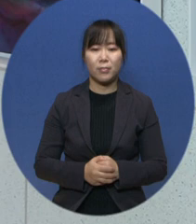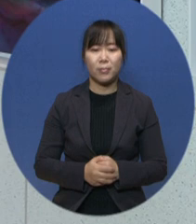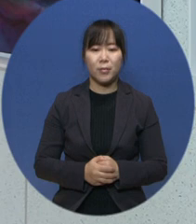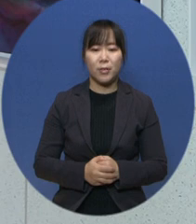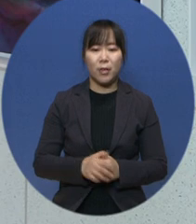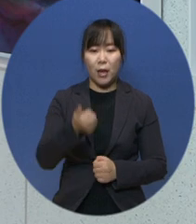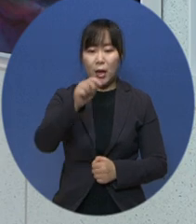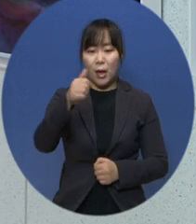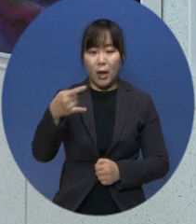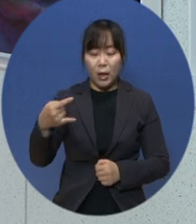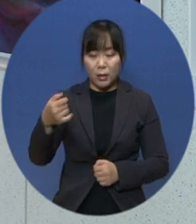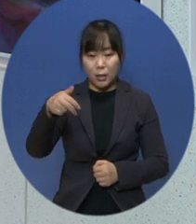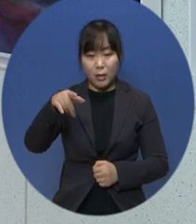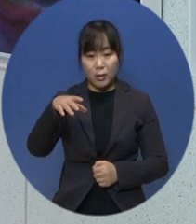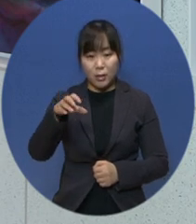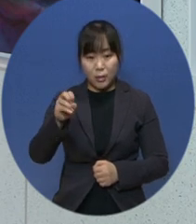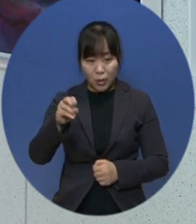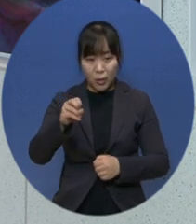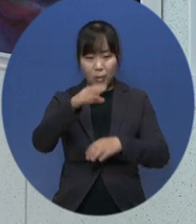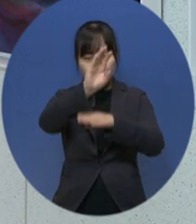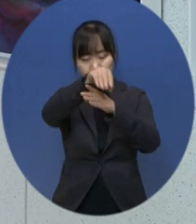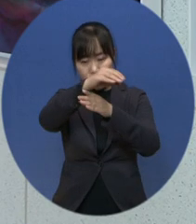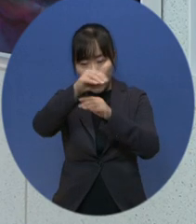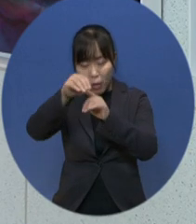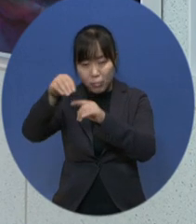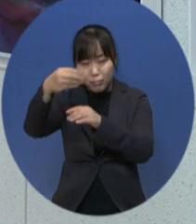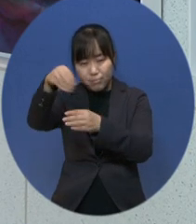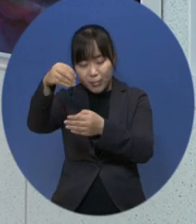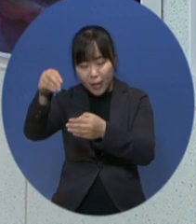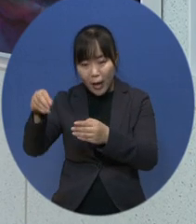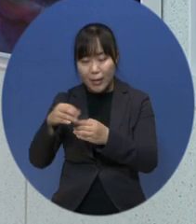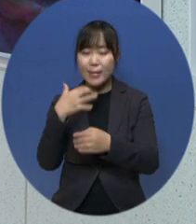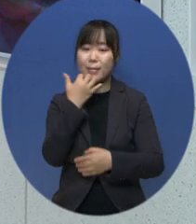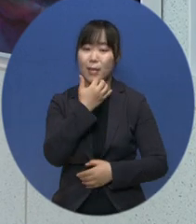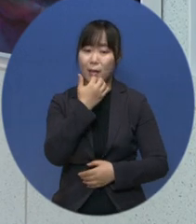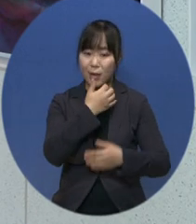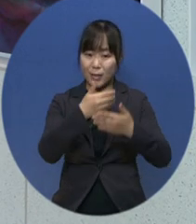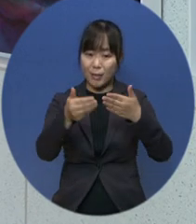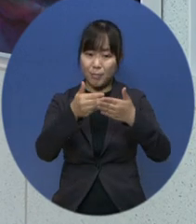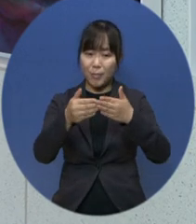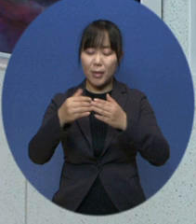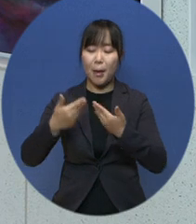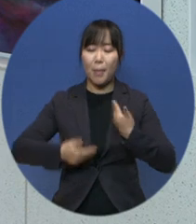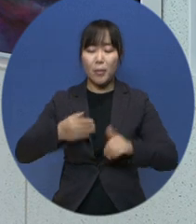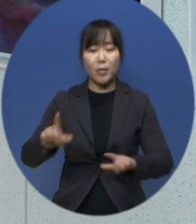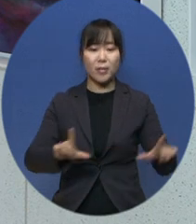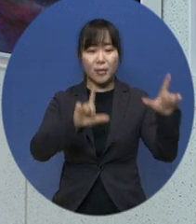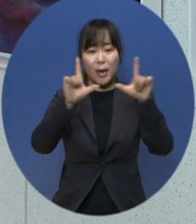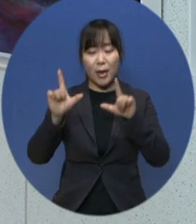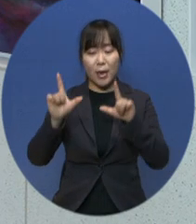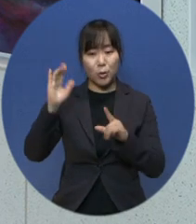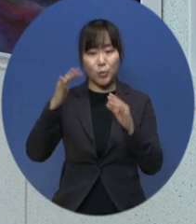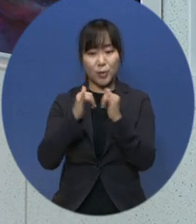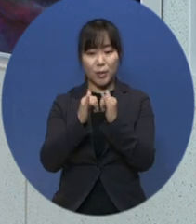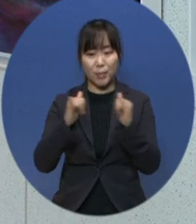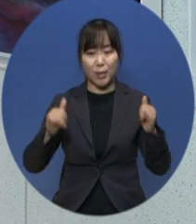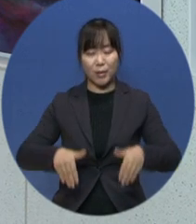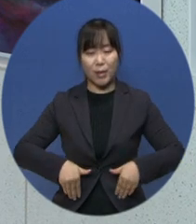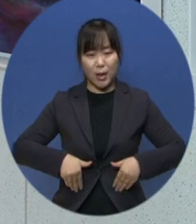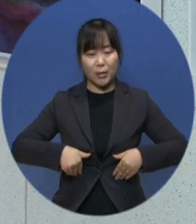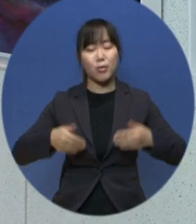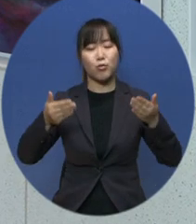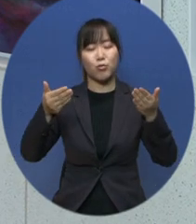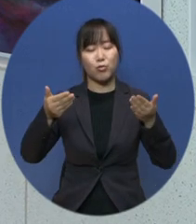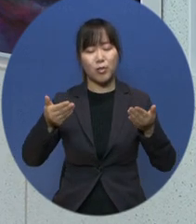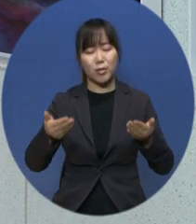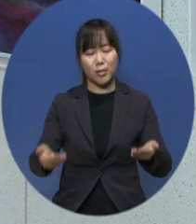한희정 작가의 역동적인 분놀림과 그윽한 색감의 작품들은 바쁘게 살아가는 현대인들의 삶에 따뜻한 휴식을